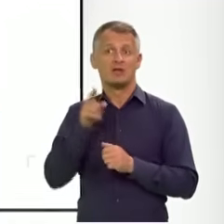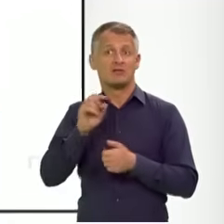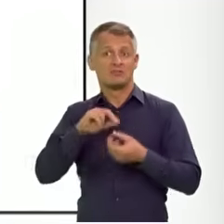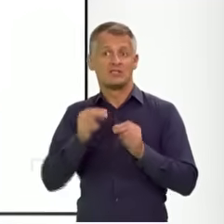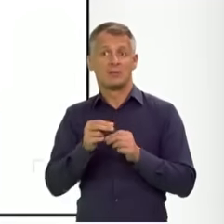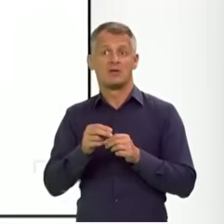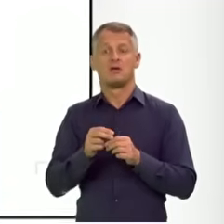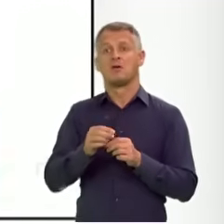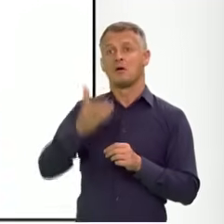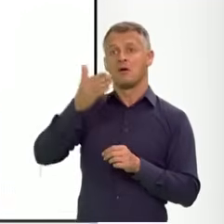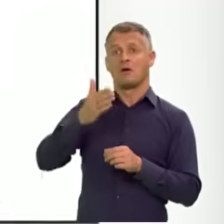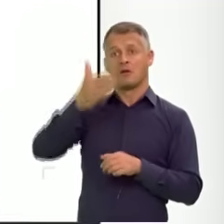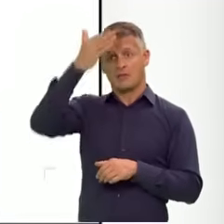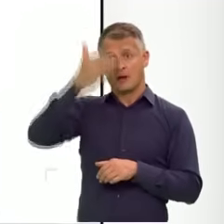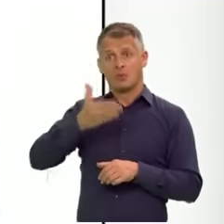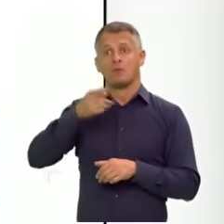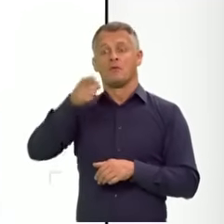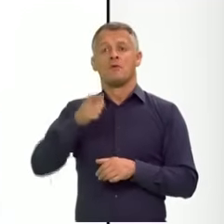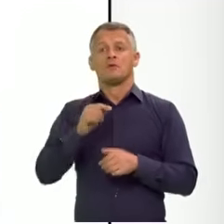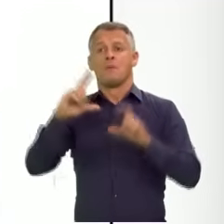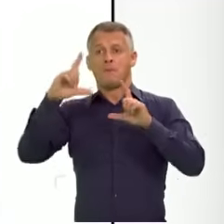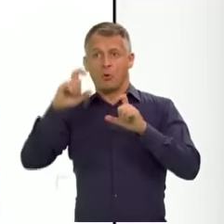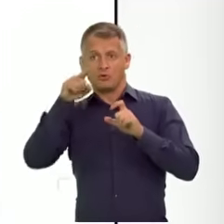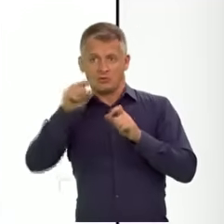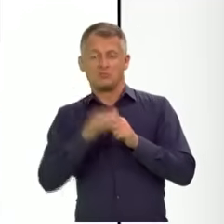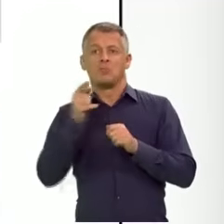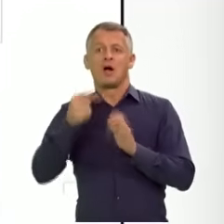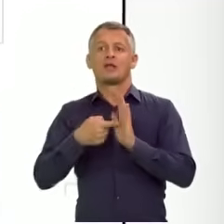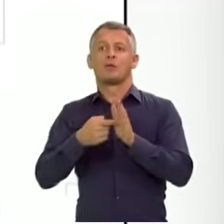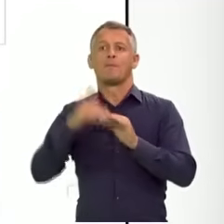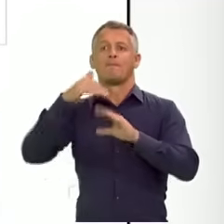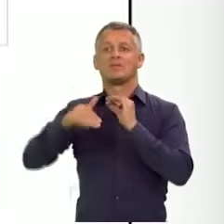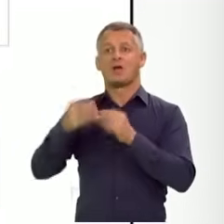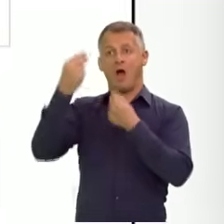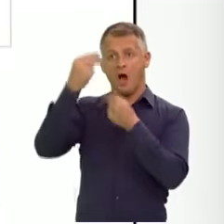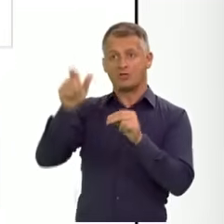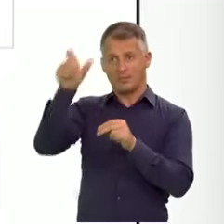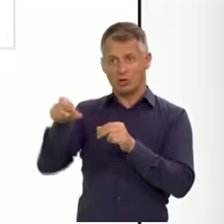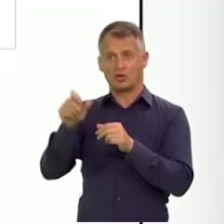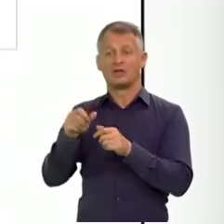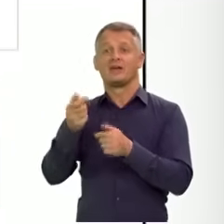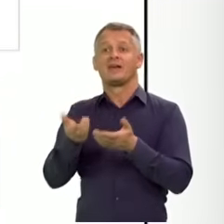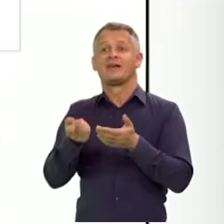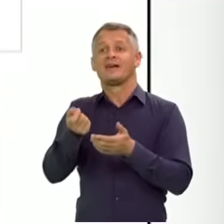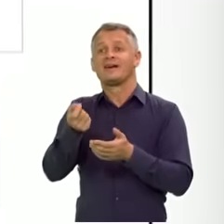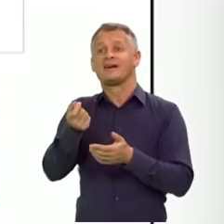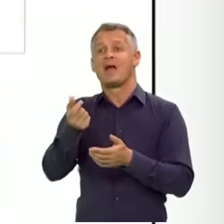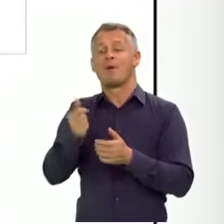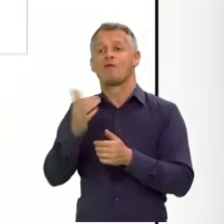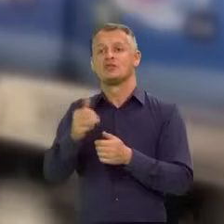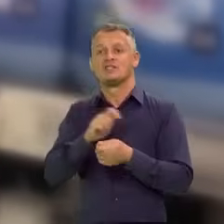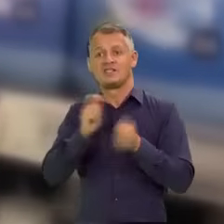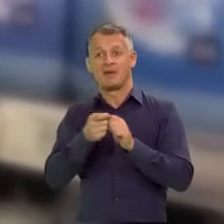în dreptul unei poze cu produsul, va apărea un mesaj care va anunța consumatorul că gramajul a fost schimbat, dar prețul